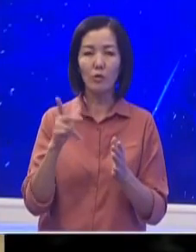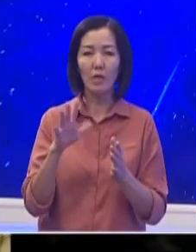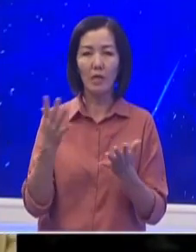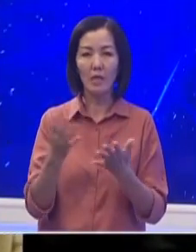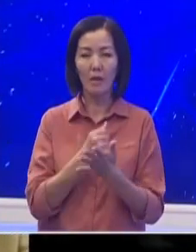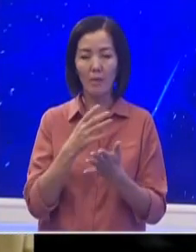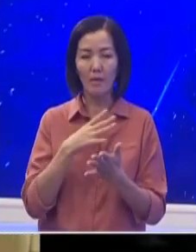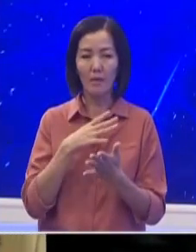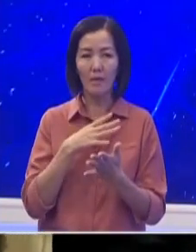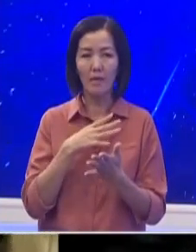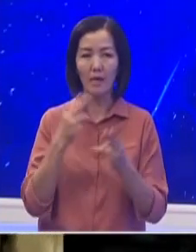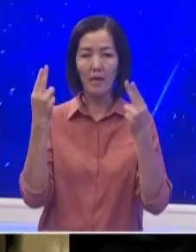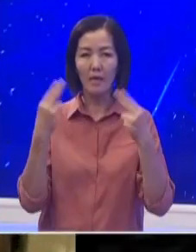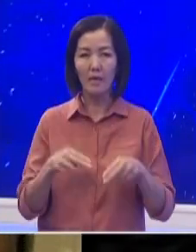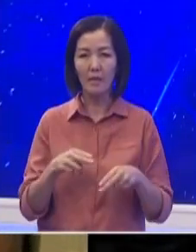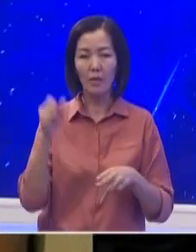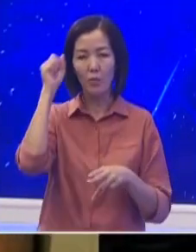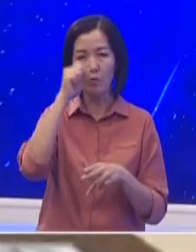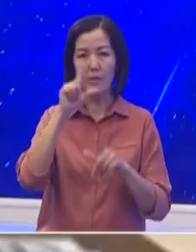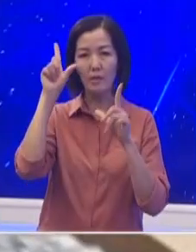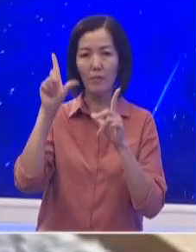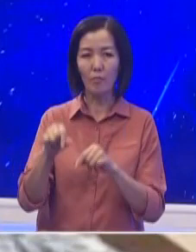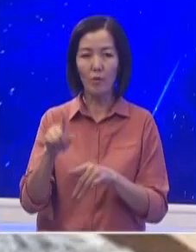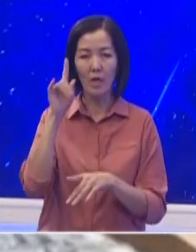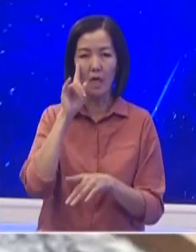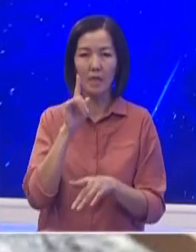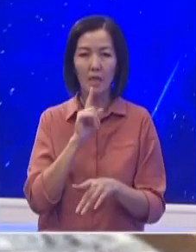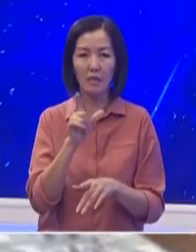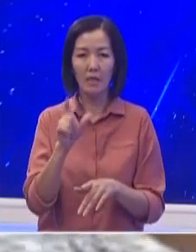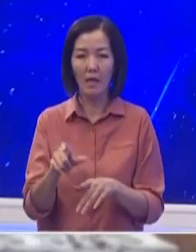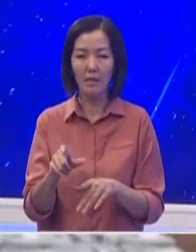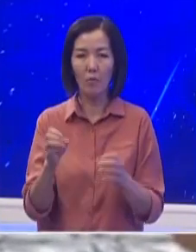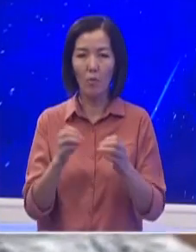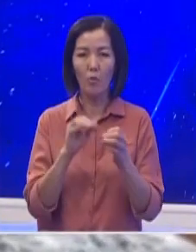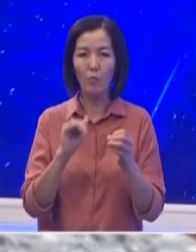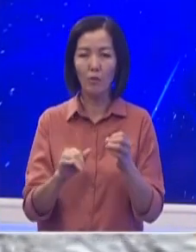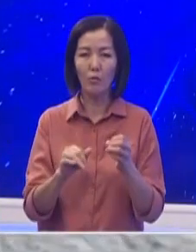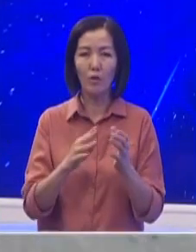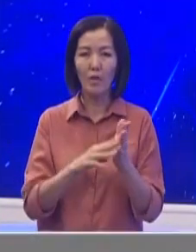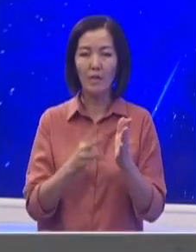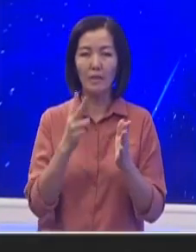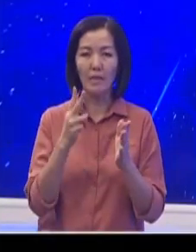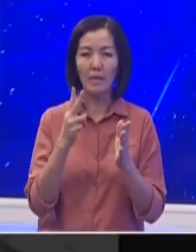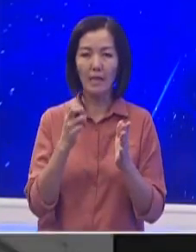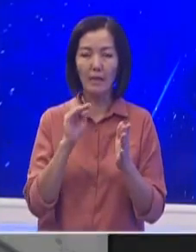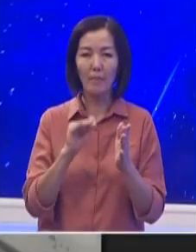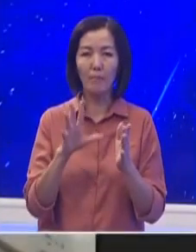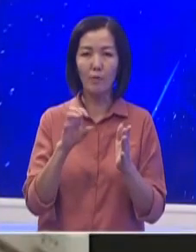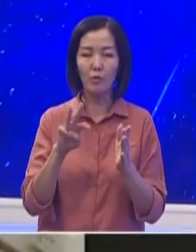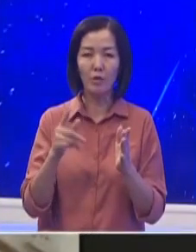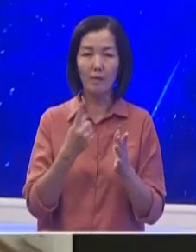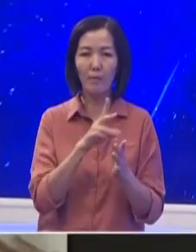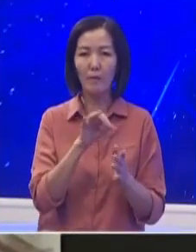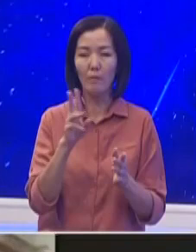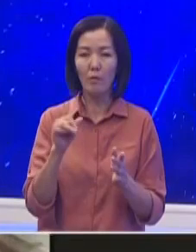дейін Атамекен кеден бекеті арқылы Өзбекстанға өтпек болған Қазақстан азаматынан 10000 доллар 82500 теңге және